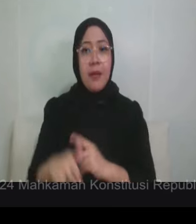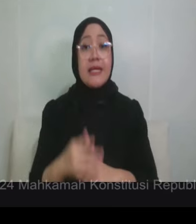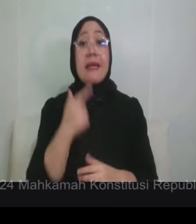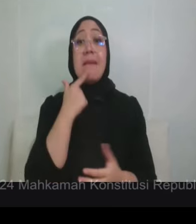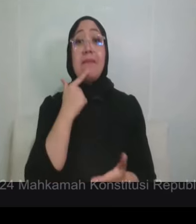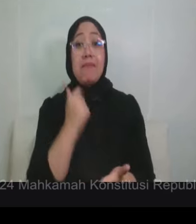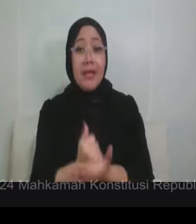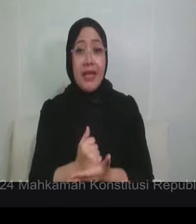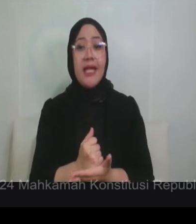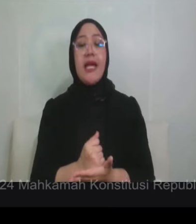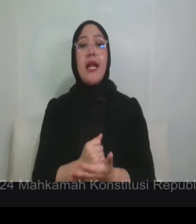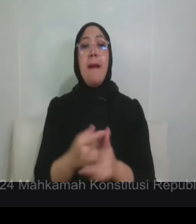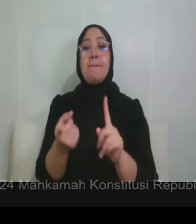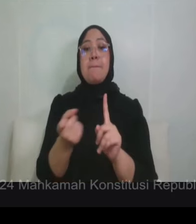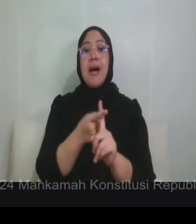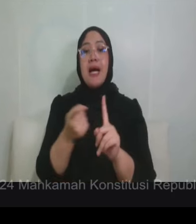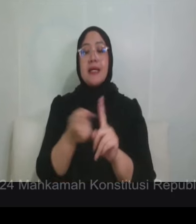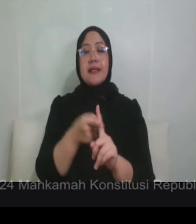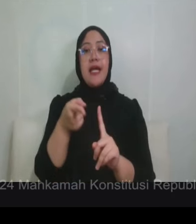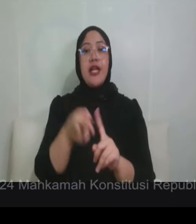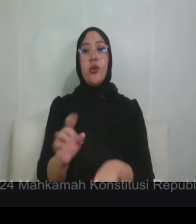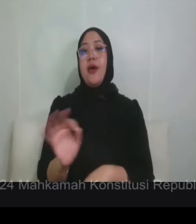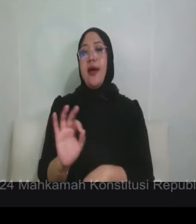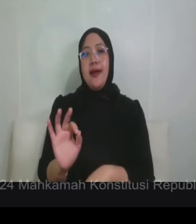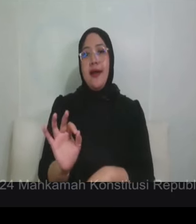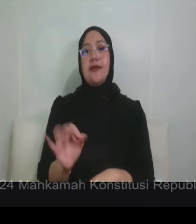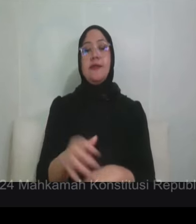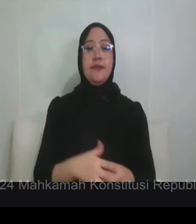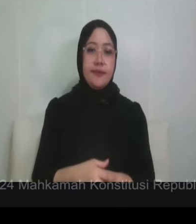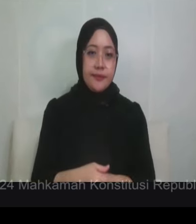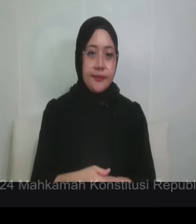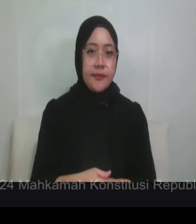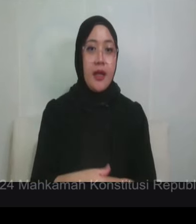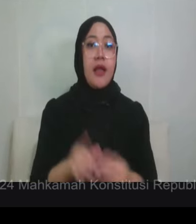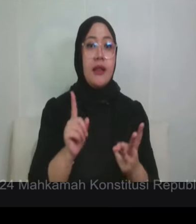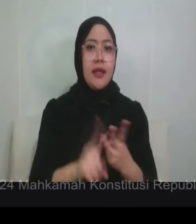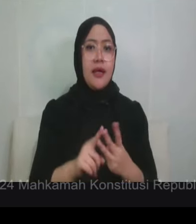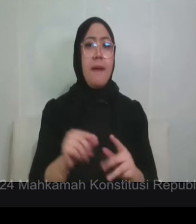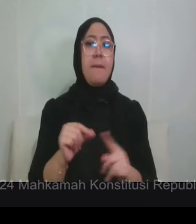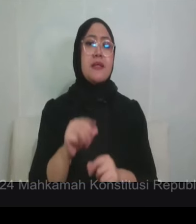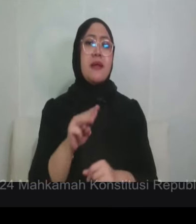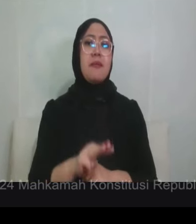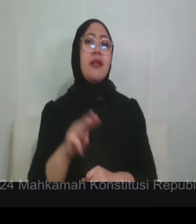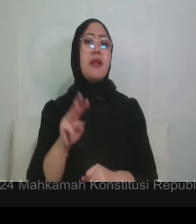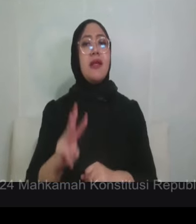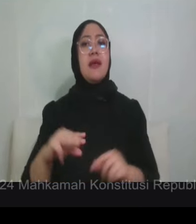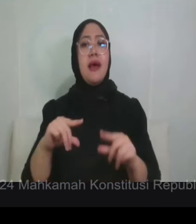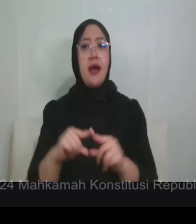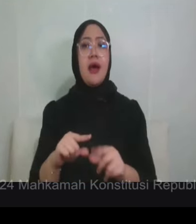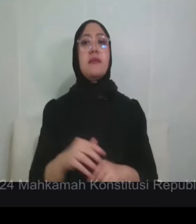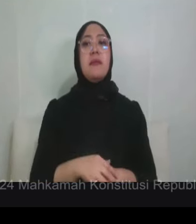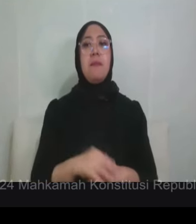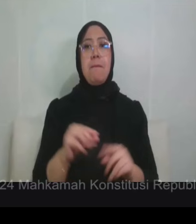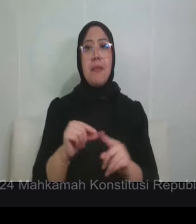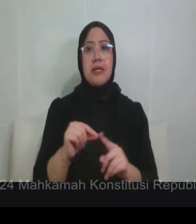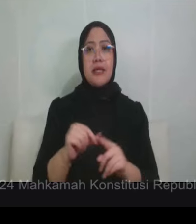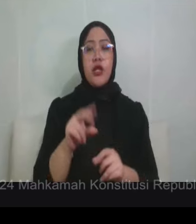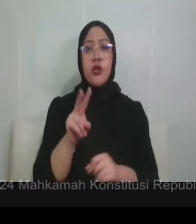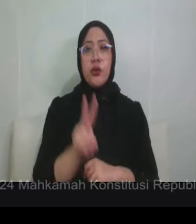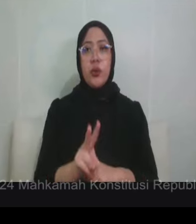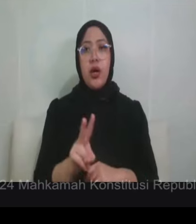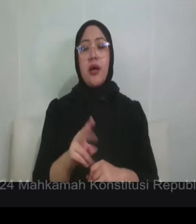terdapat tindakan upaya paksa tiga menyatakan Pasal 43 ayat 4 dalam pasal 2 Angka